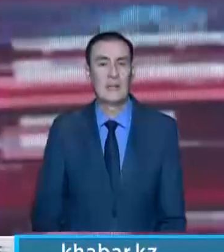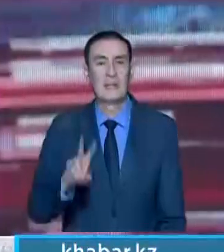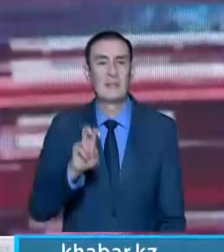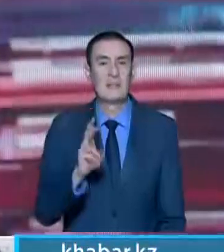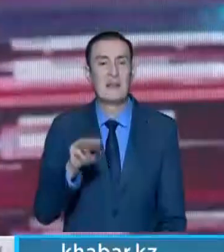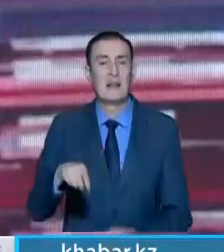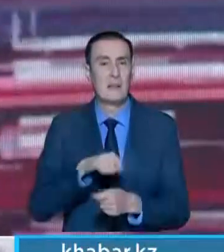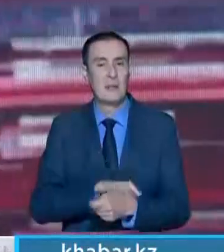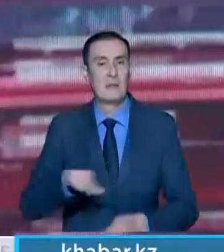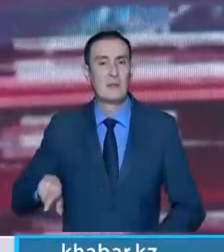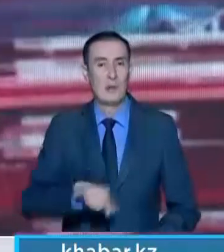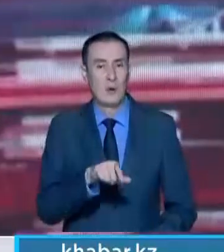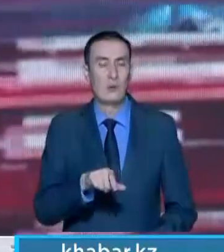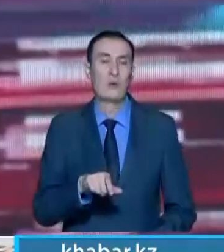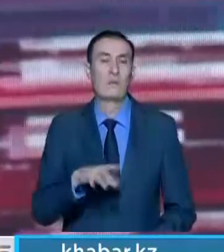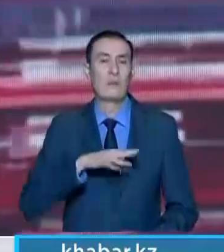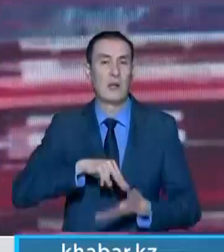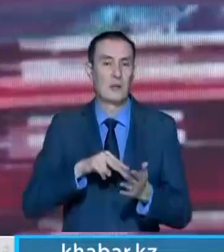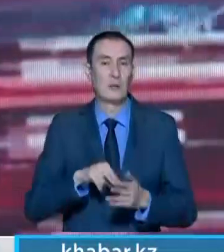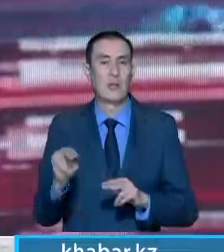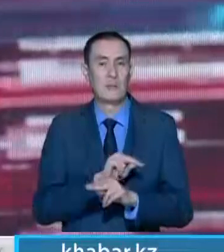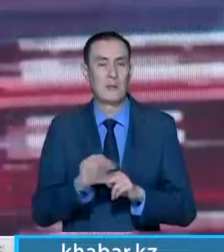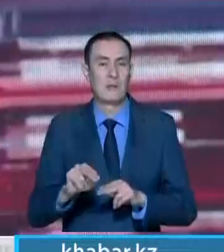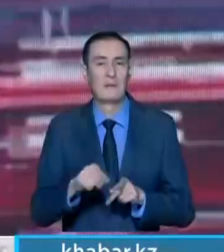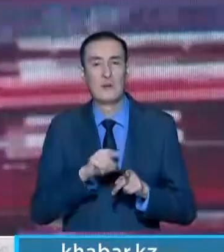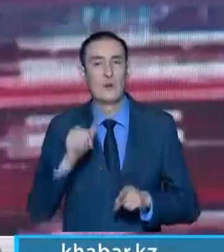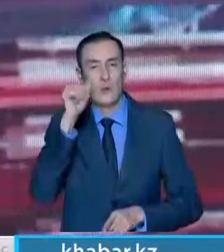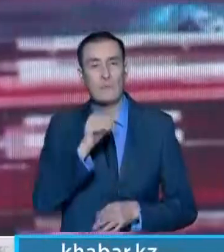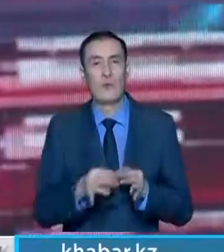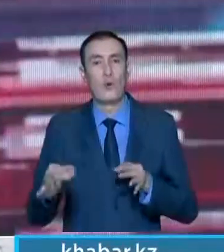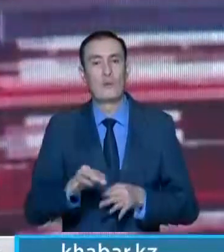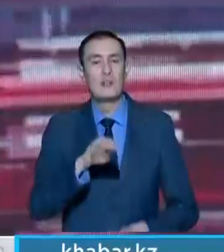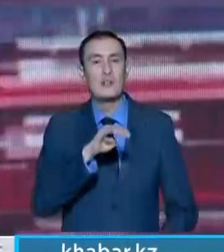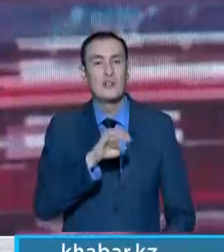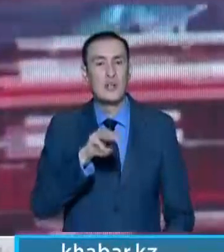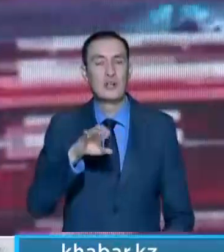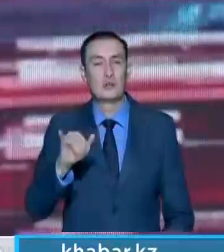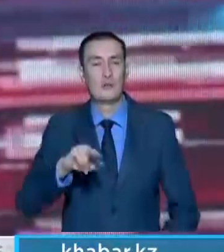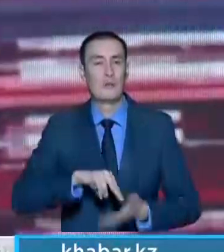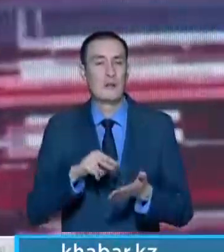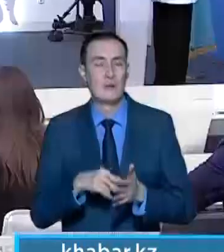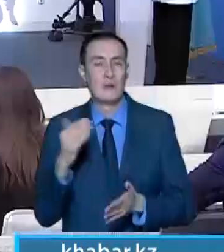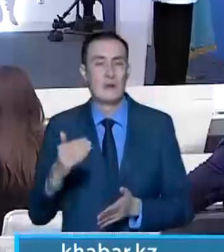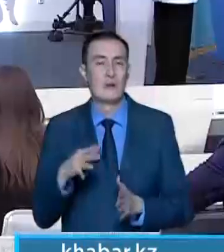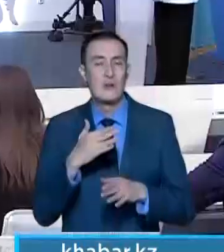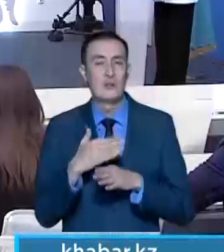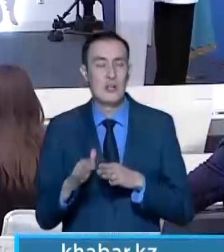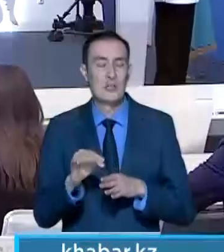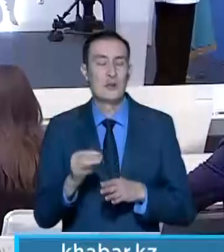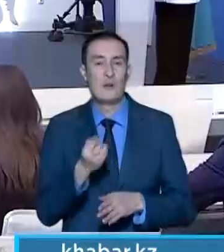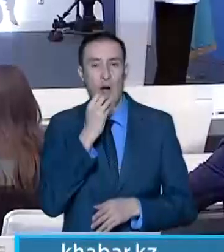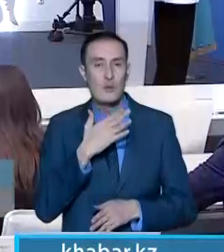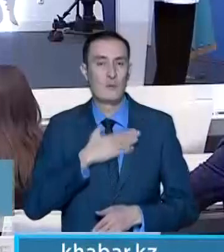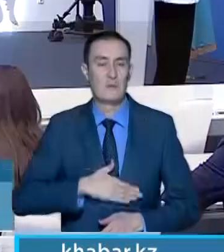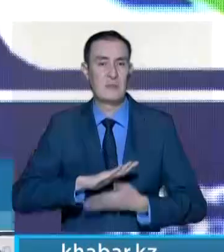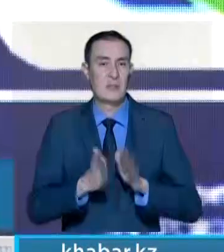200 километров дорог областного значения планируют отремонтировать до конца года в области Житесу. В результате их доля в хорошем и